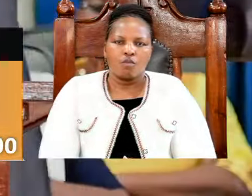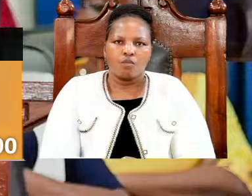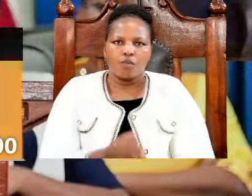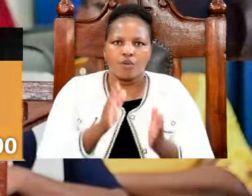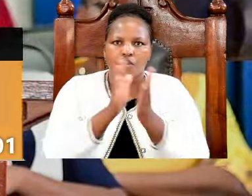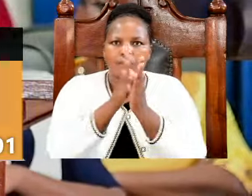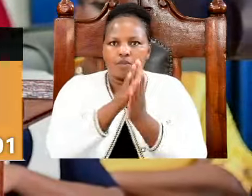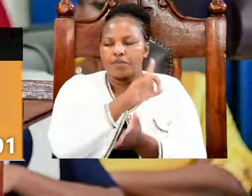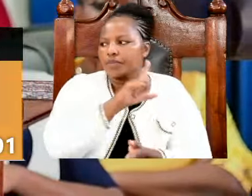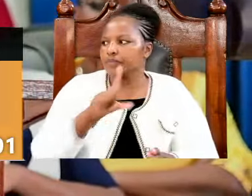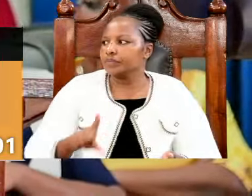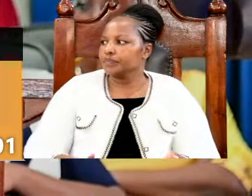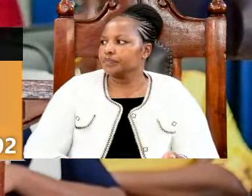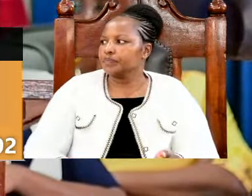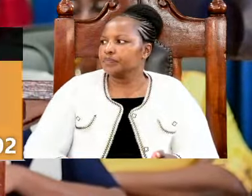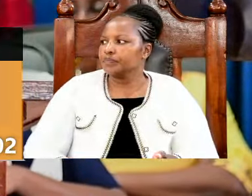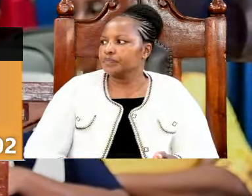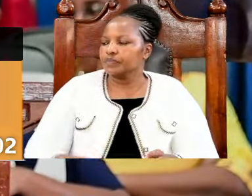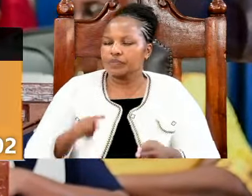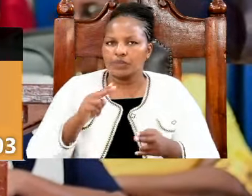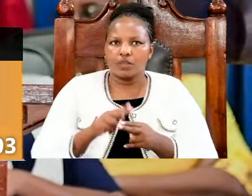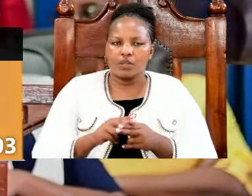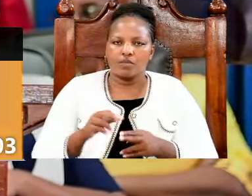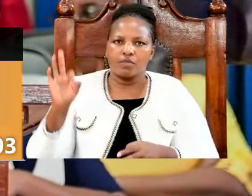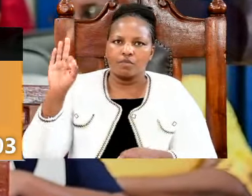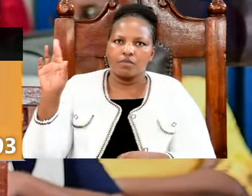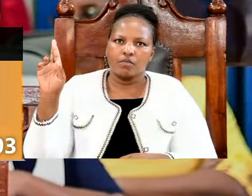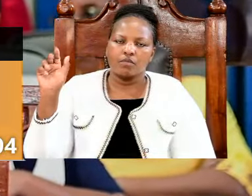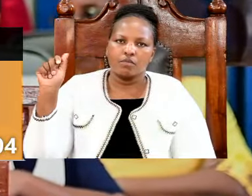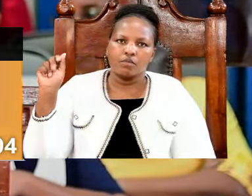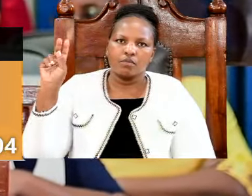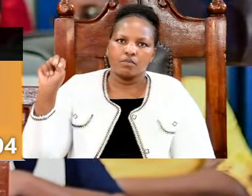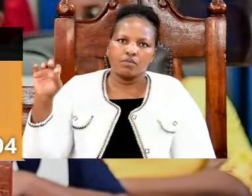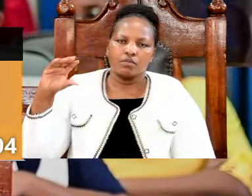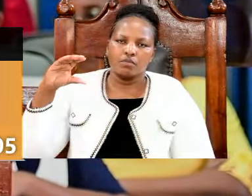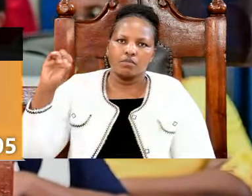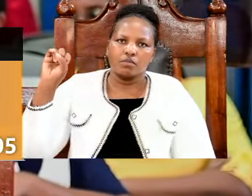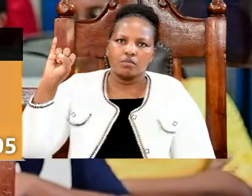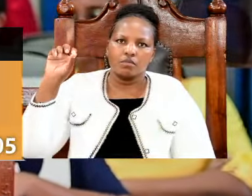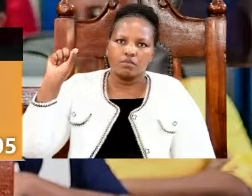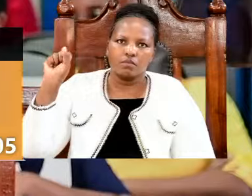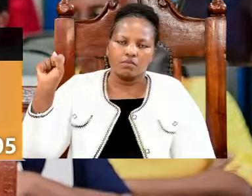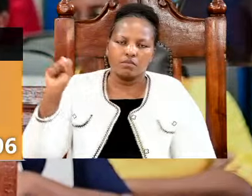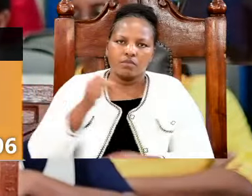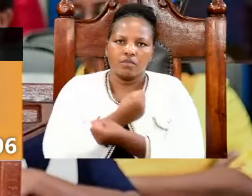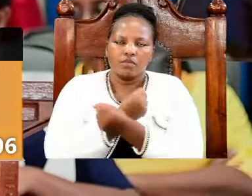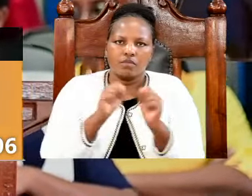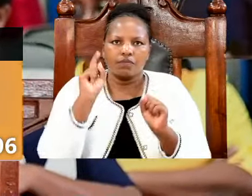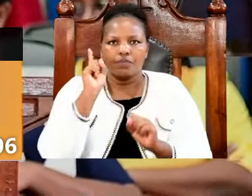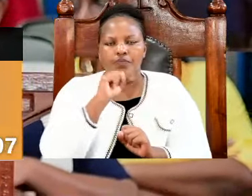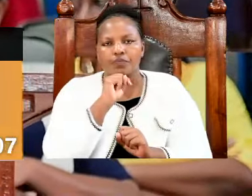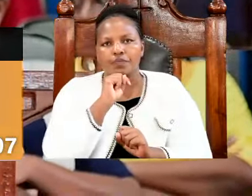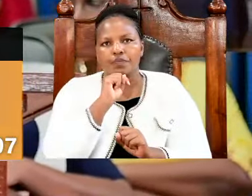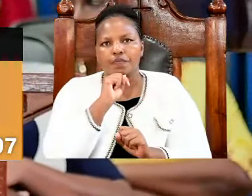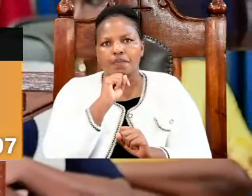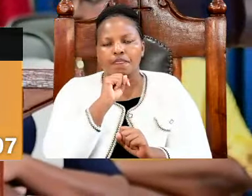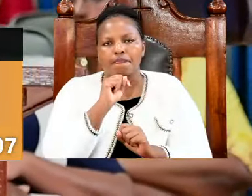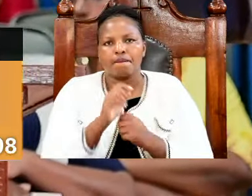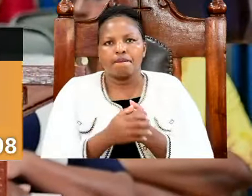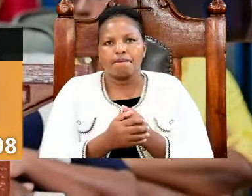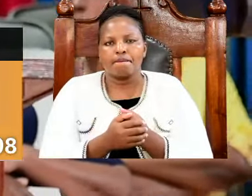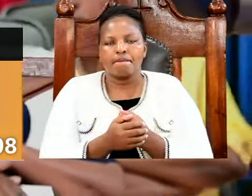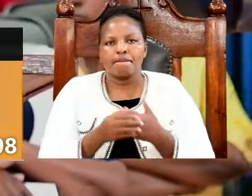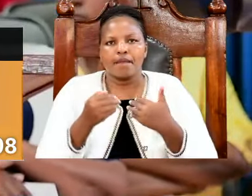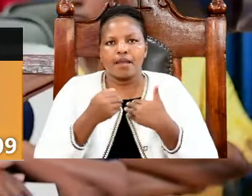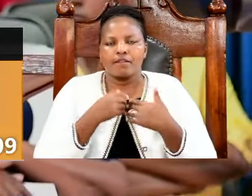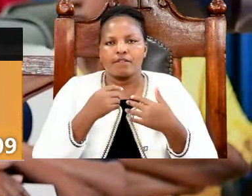Bwana asifiwe. Jina ni Francis Kafoshi Gakuru na nimeokoka asubuhi njema ya leo. Tuko